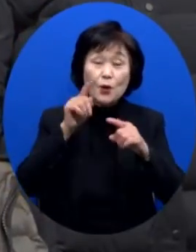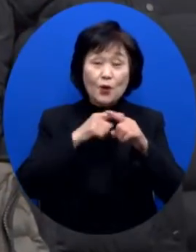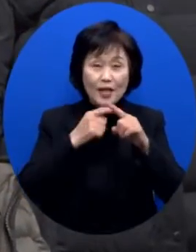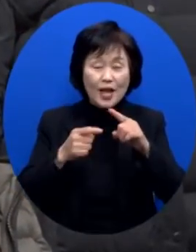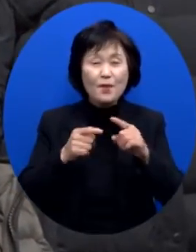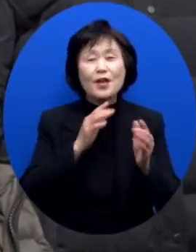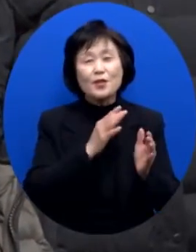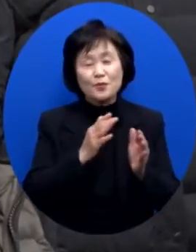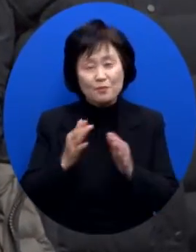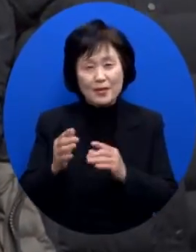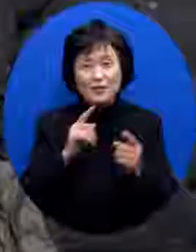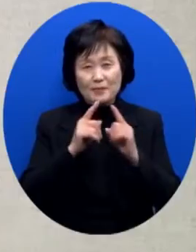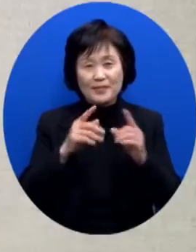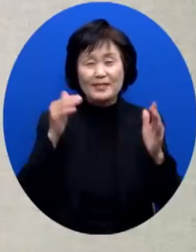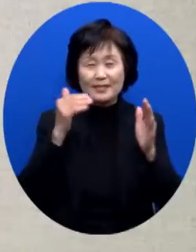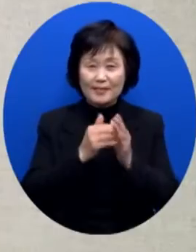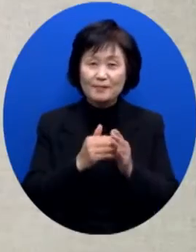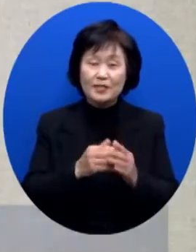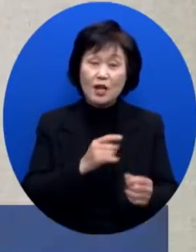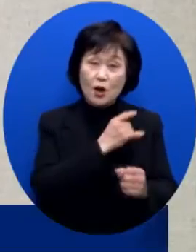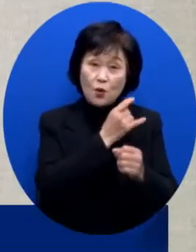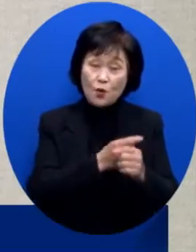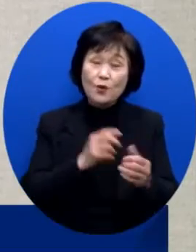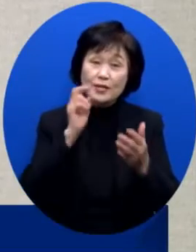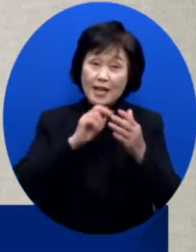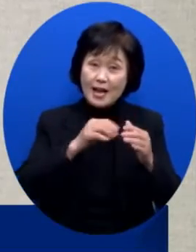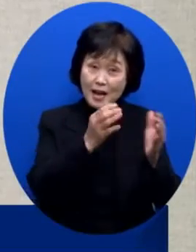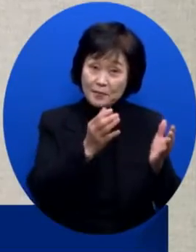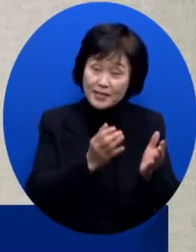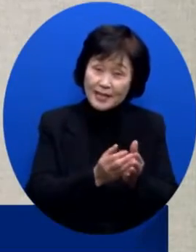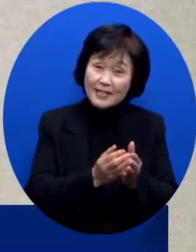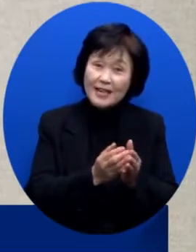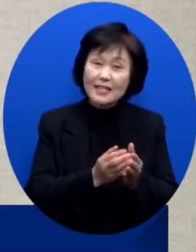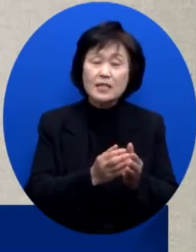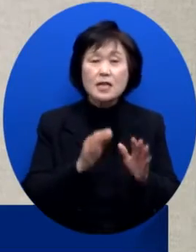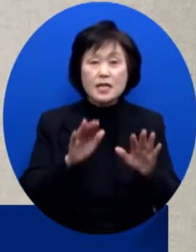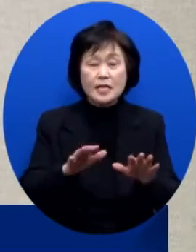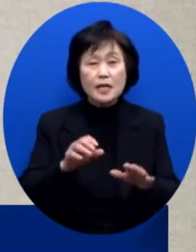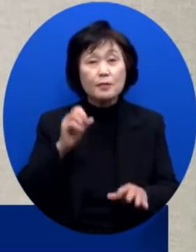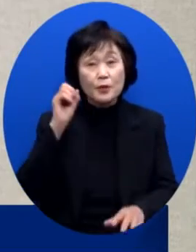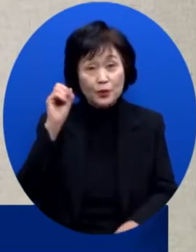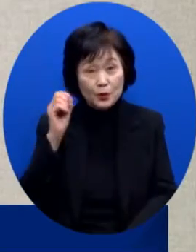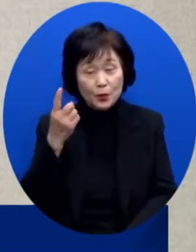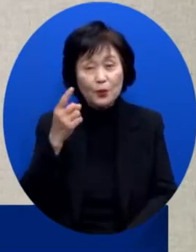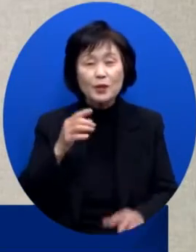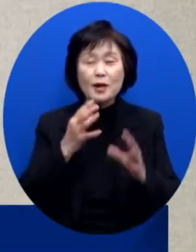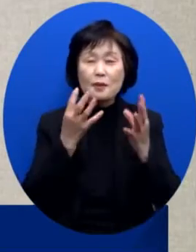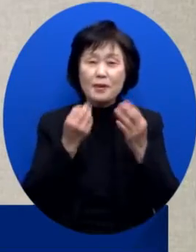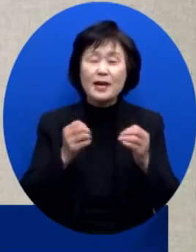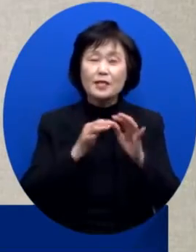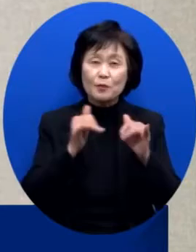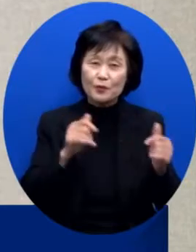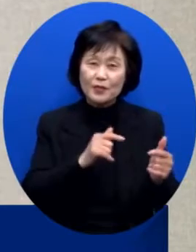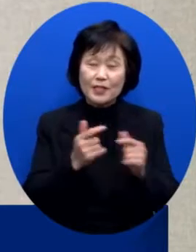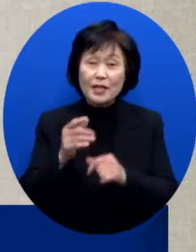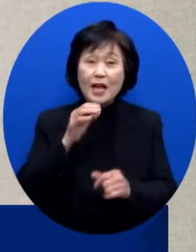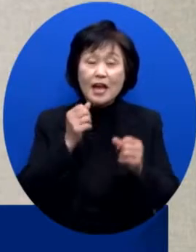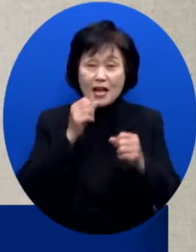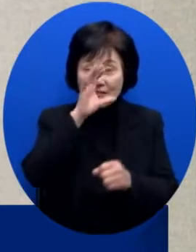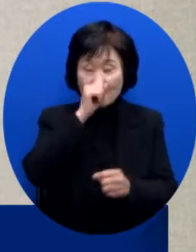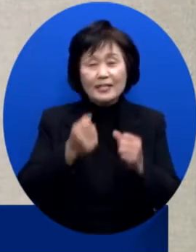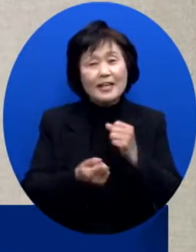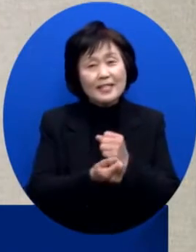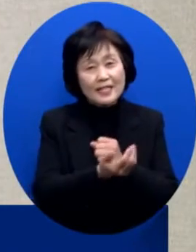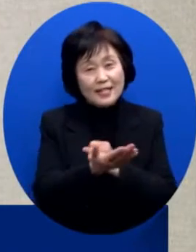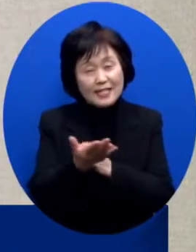덧붙였습니다 우리 군사 합창단이 이번 계기로 많은 분들에게 좋은 선한 영향력을